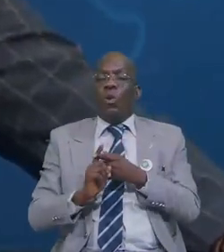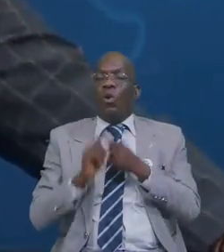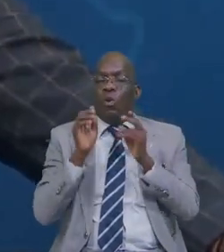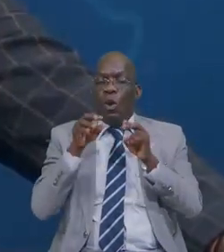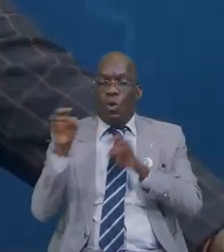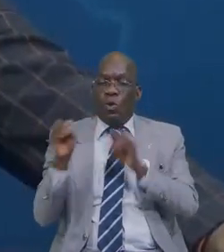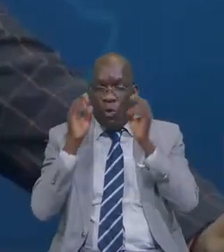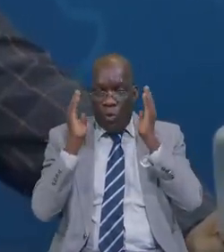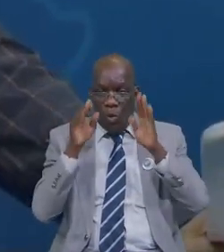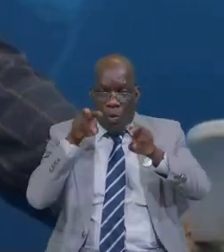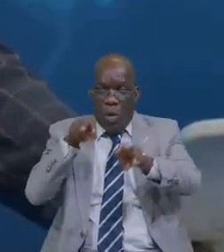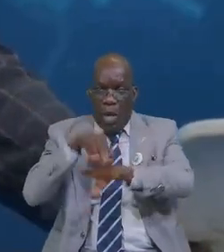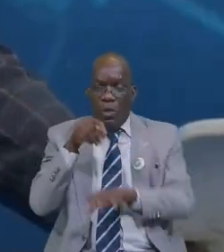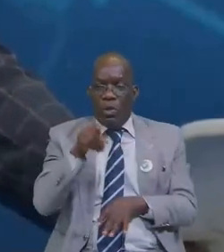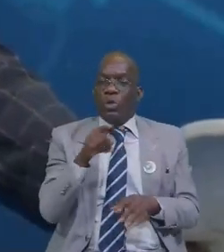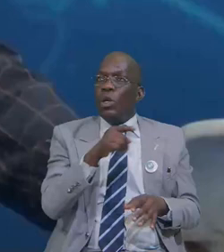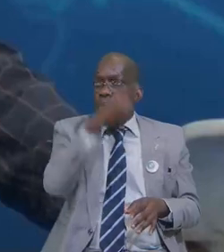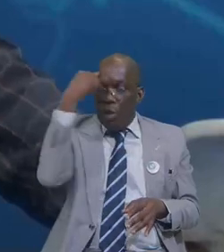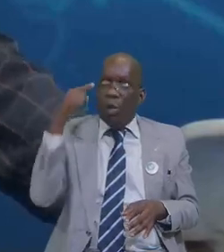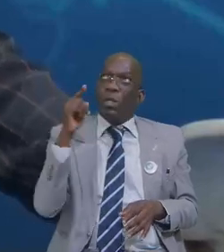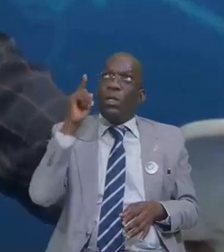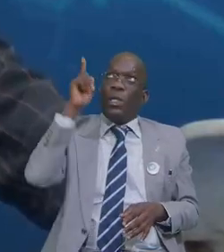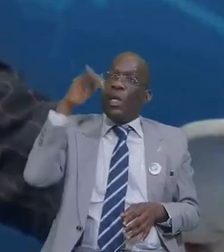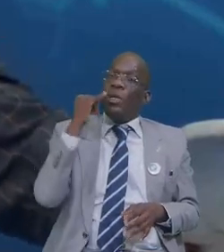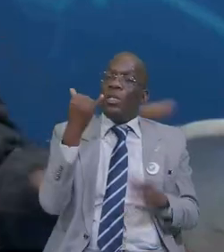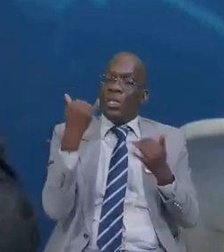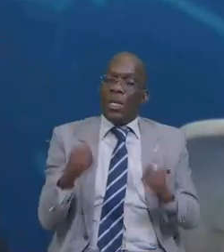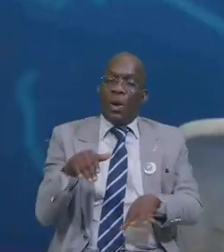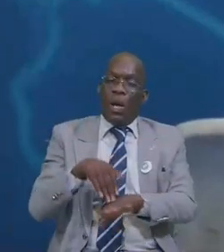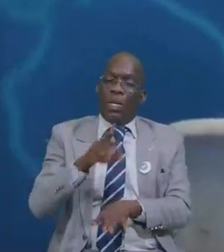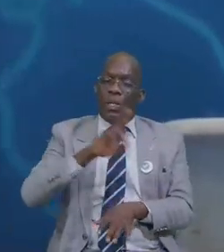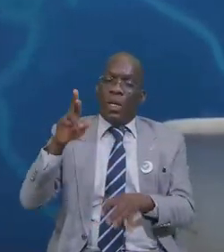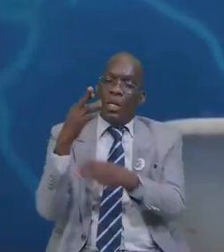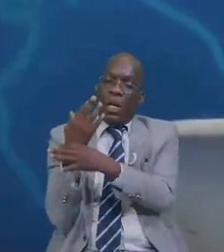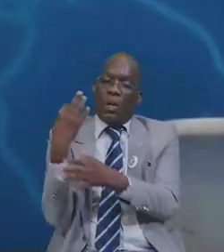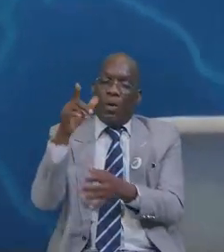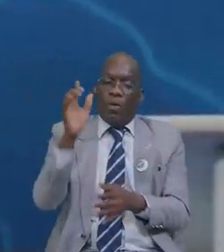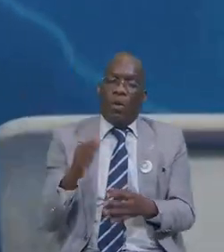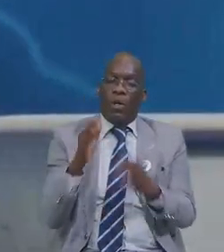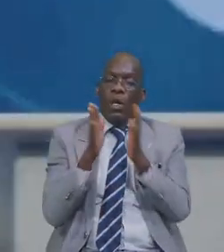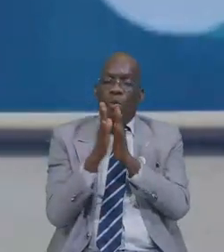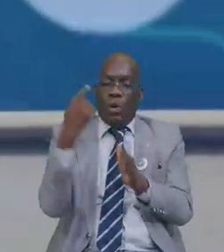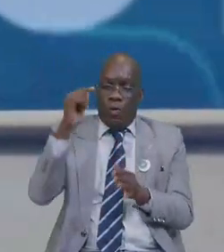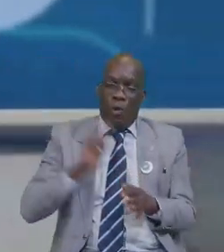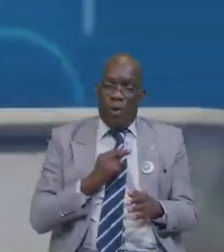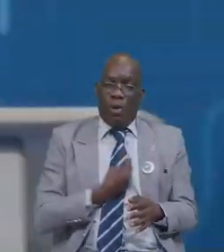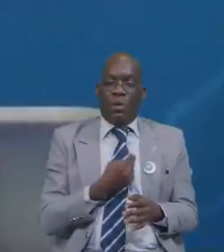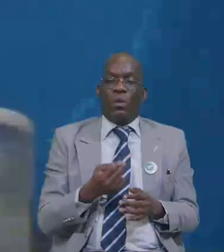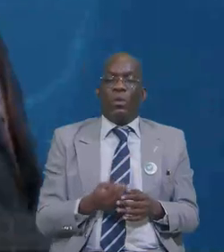toi. Parce qu'il est maintenant à la droite de Dieu. Et il intercède pour